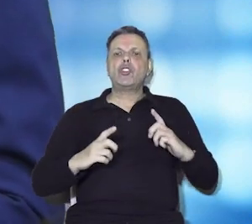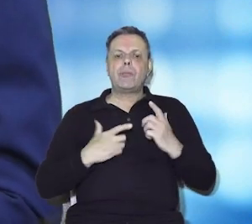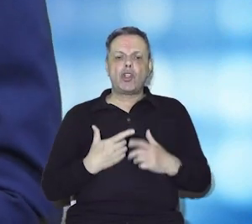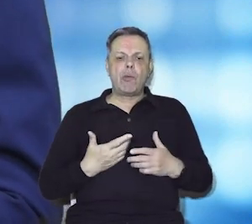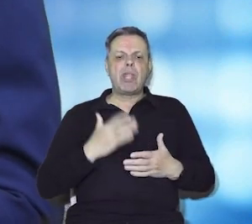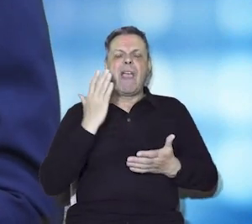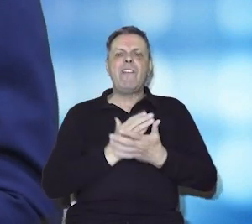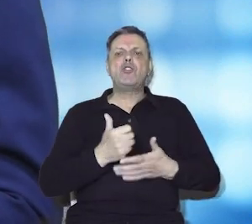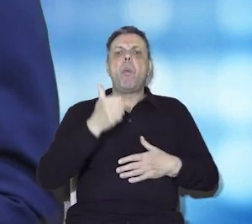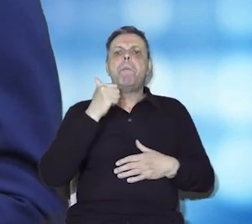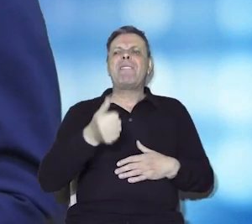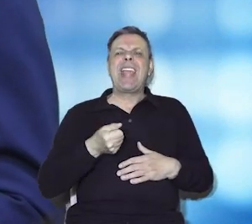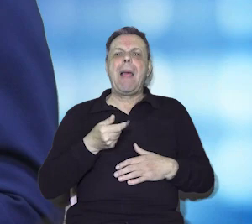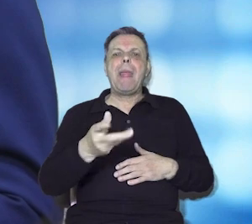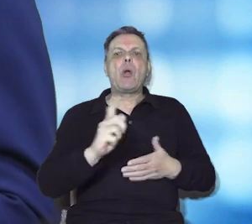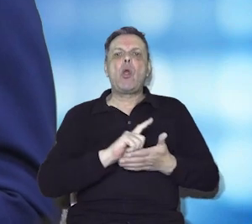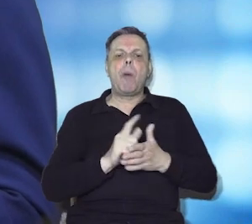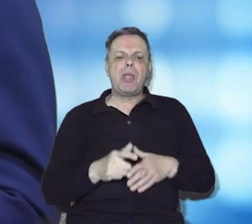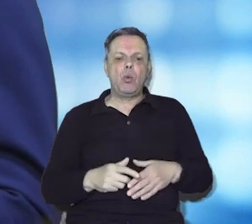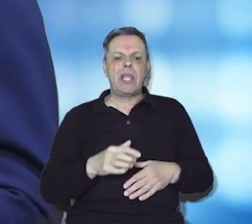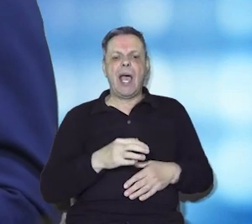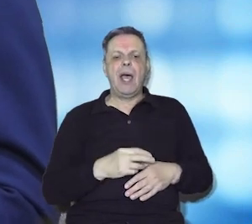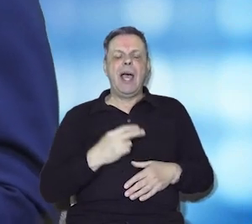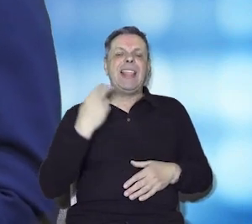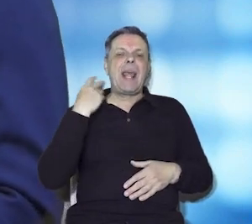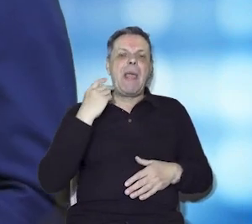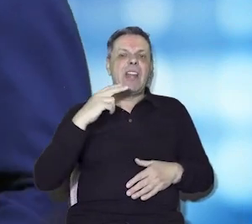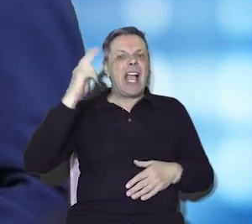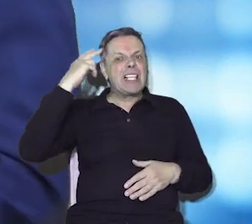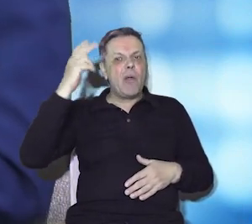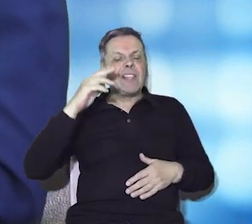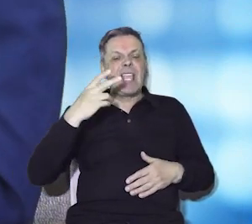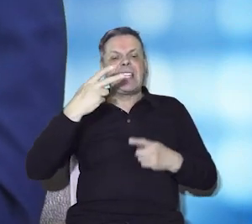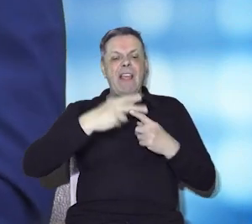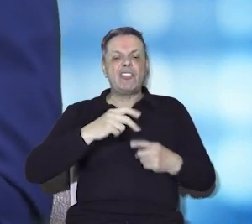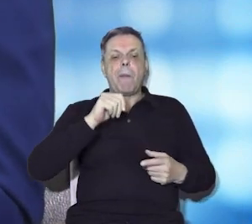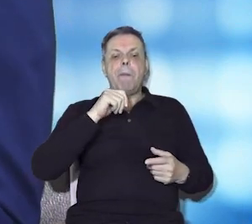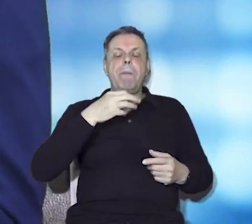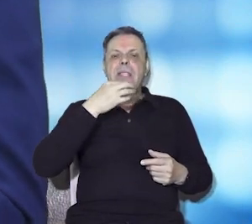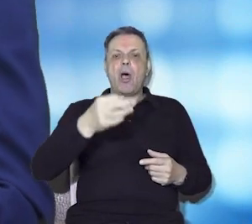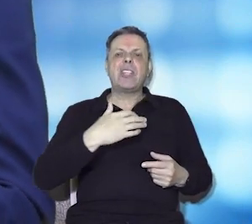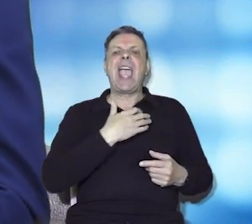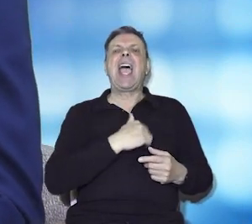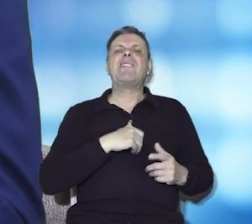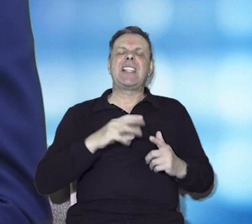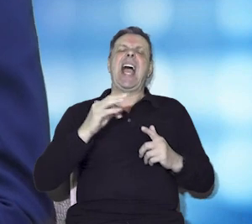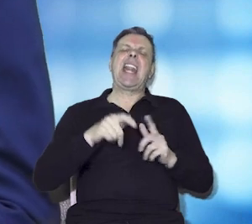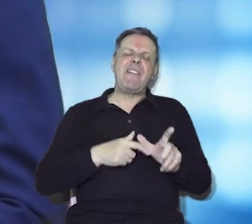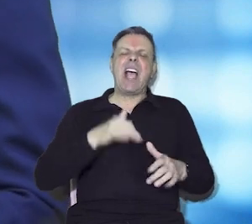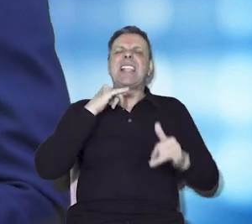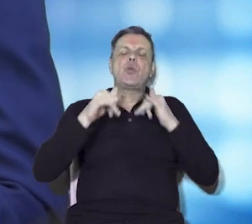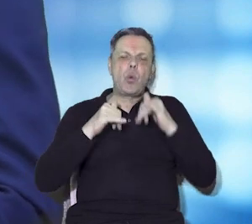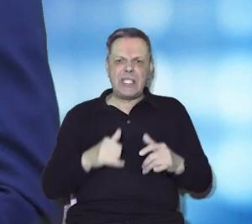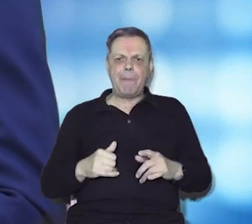već u prvih nekoliko minuta dnevnika slovenske televizije pisalo da je Hrvatska revija za turizam,